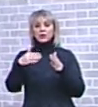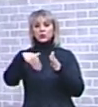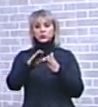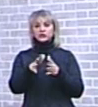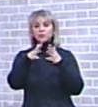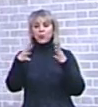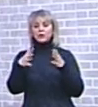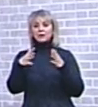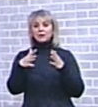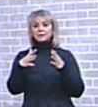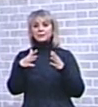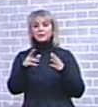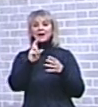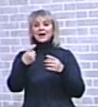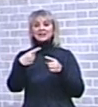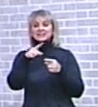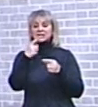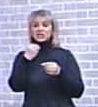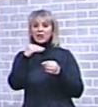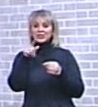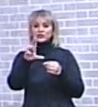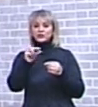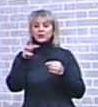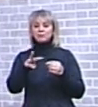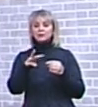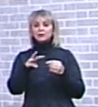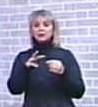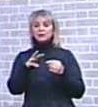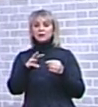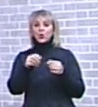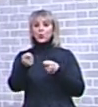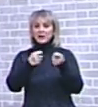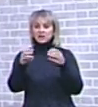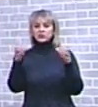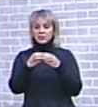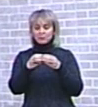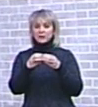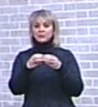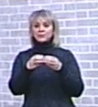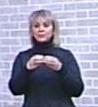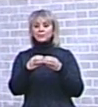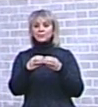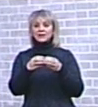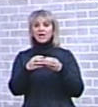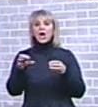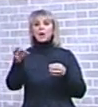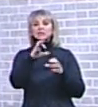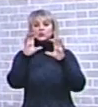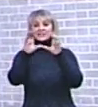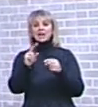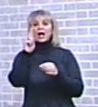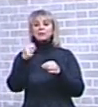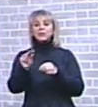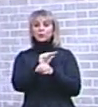и более, как сказать, качественнее, чем управляющая компания. В областной закон о